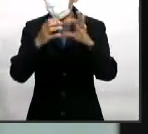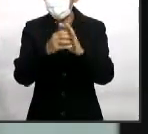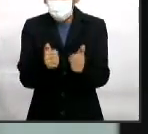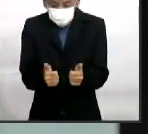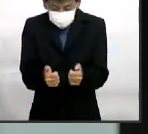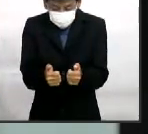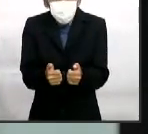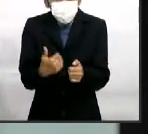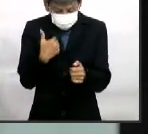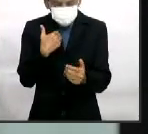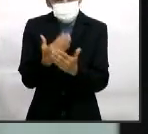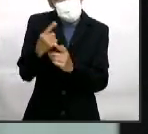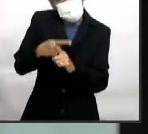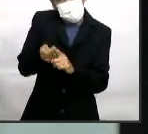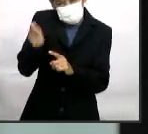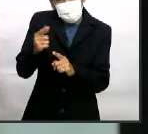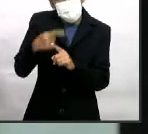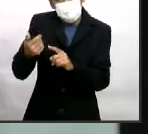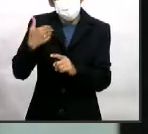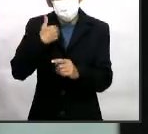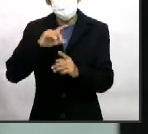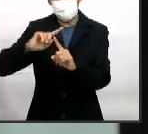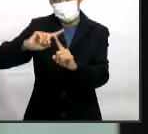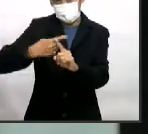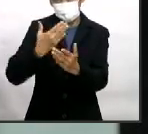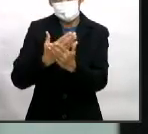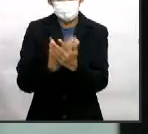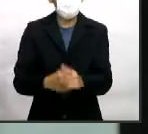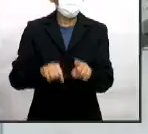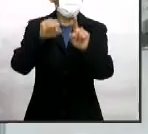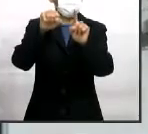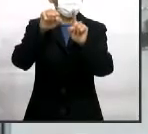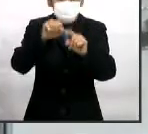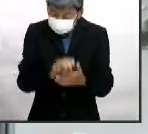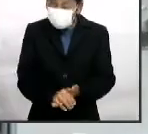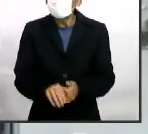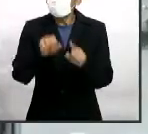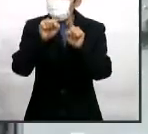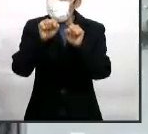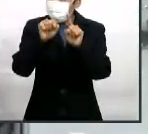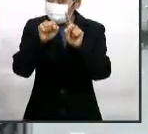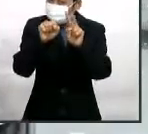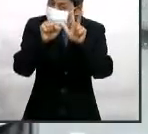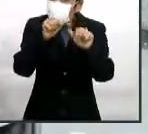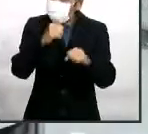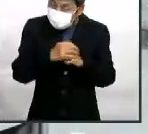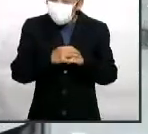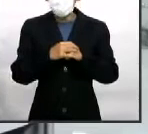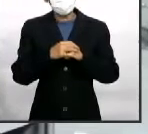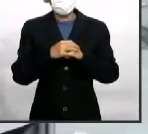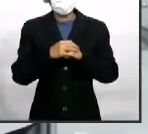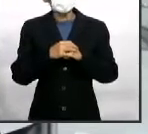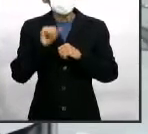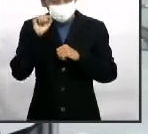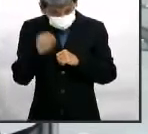ปอร์ตเก่งๆเนี่ยก็ได้รับเงินเดือนเนี่ยค่าเหนื่อยเนี่ยเดือนนึงก็ตกหลายแสน หลายแสน ใช่ เดือนนึงเนี่ย ใช่ครับผม นักกีฬาอีส